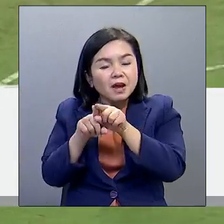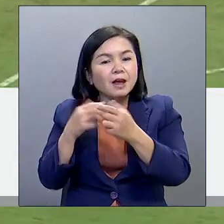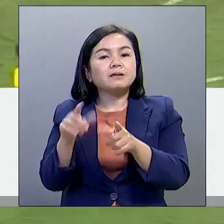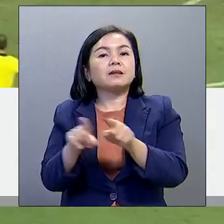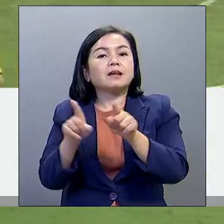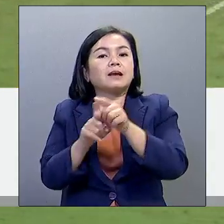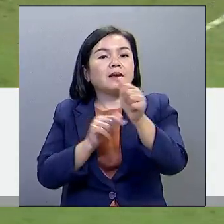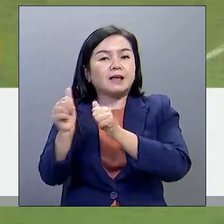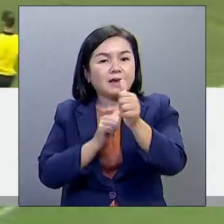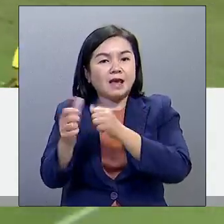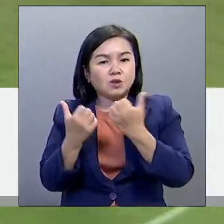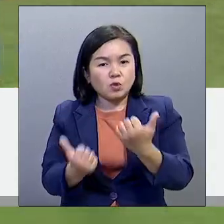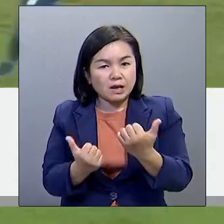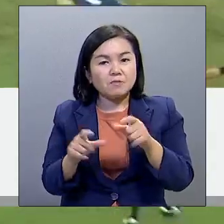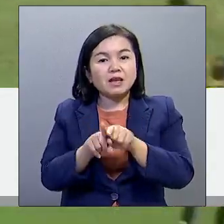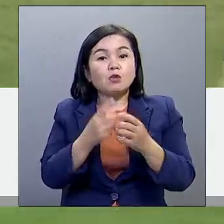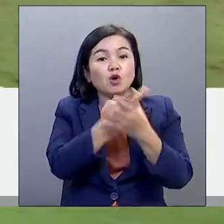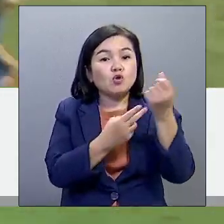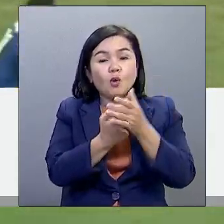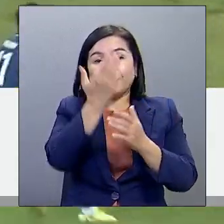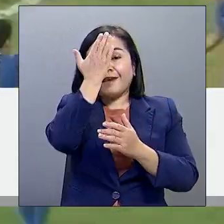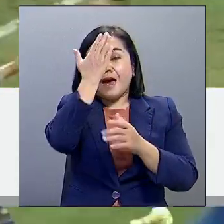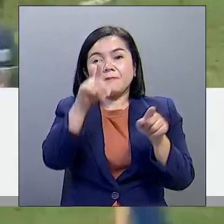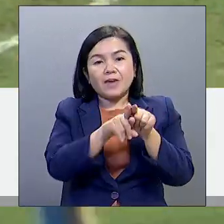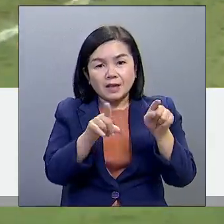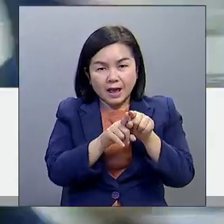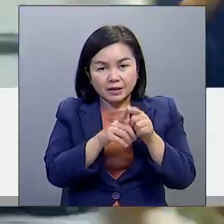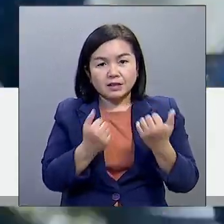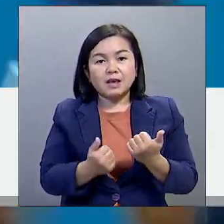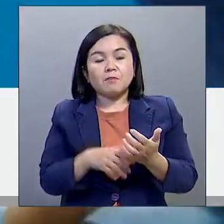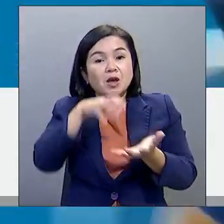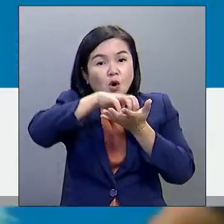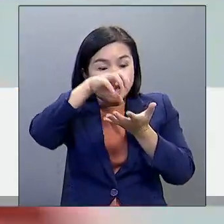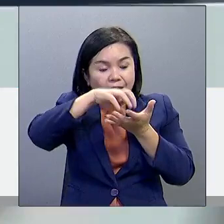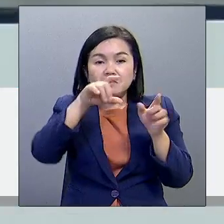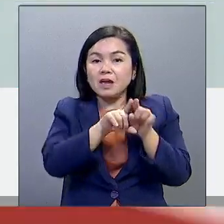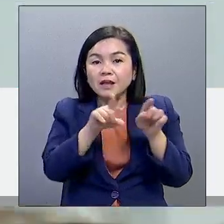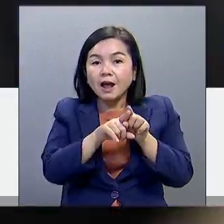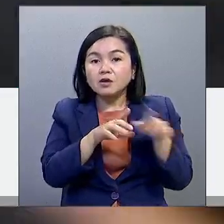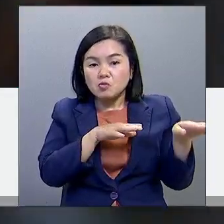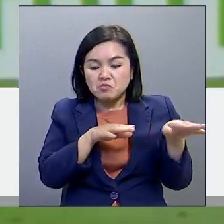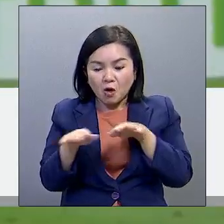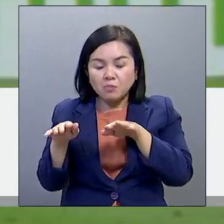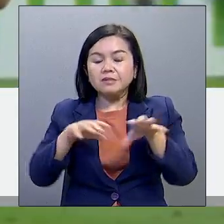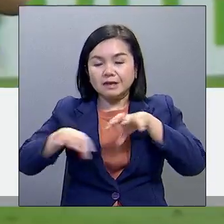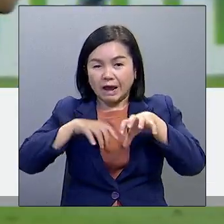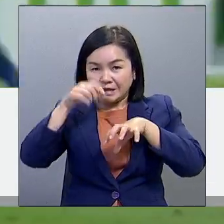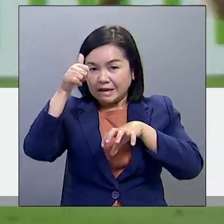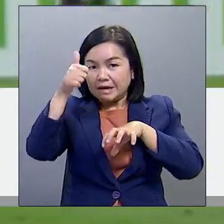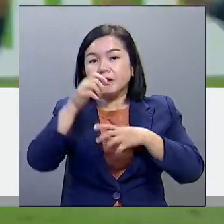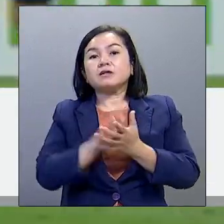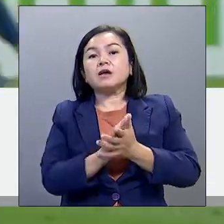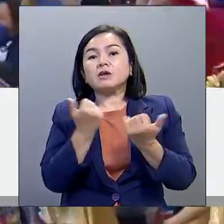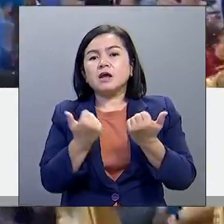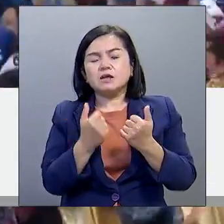ป์และอดิศักดิ์ไกรสอนเป็นกองหน้าคู่ครับซึ่งสารัตน์อยู่เย็นกองกลางของทีมก็ยืนยันว่าทีมมีการเตรียมตัวอย่างดีและจะเอาชนะ